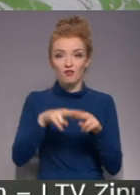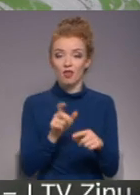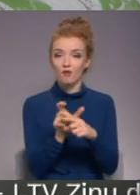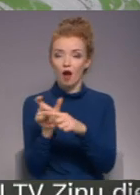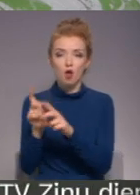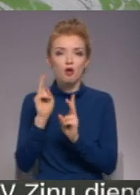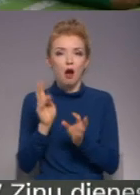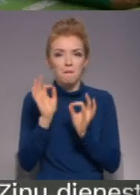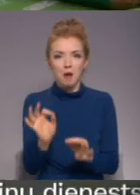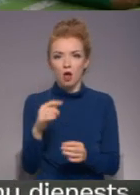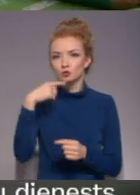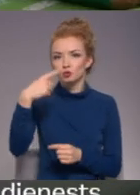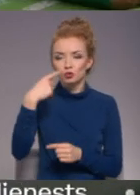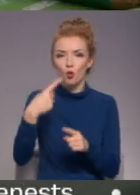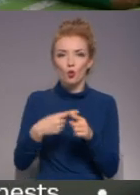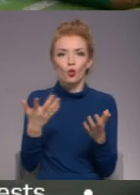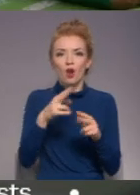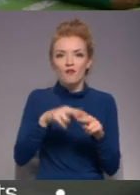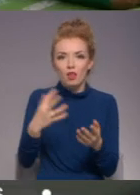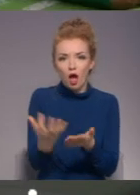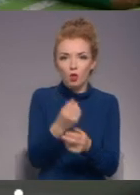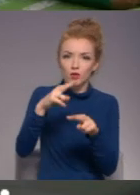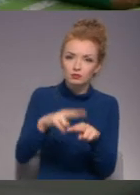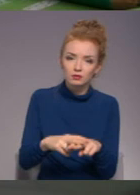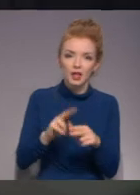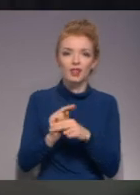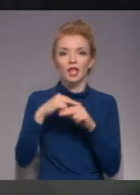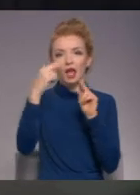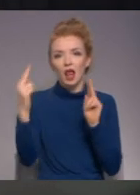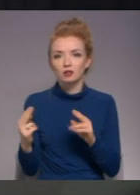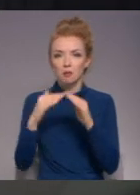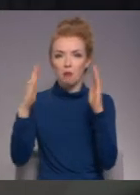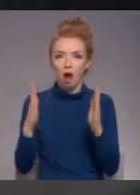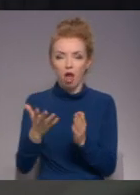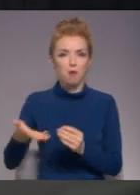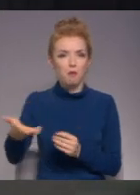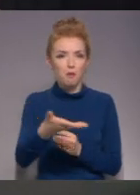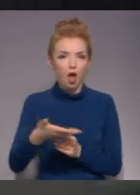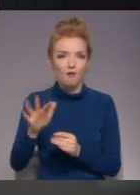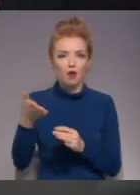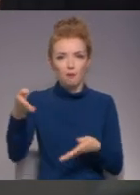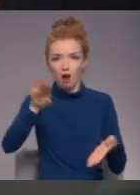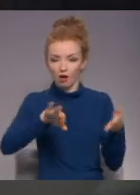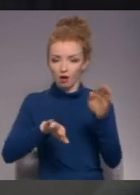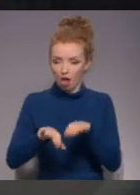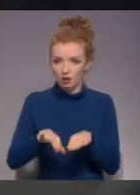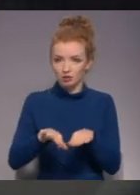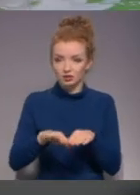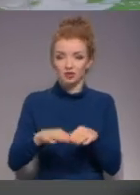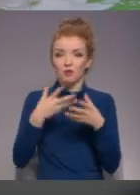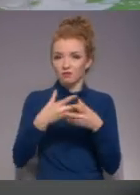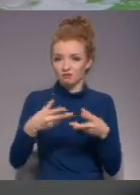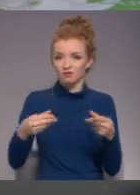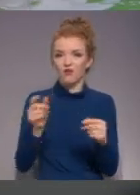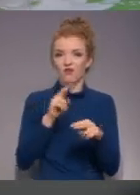izrunājumi un kur kartē atrodas konkrētā upīte, tilts, pļava, māja vai pakalns. Mainoties videi un cilvēkiem pamazām izzūd arī vietvārdi,